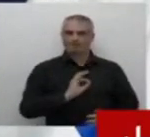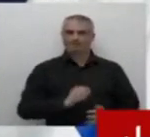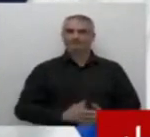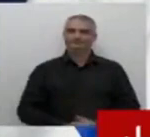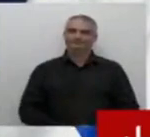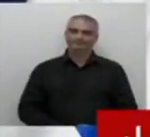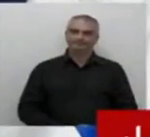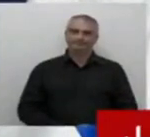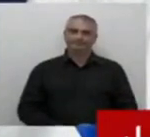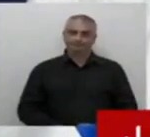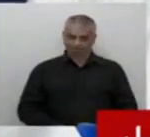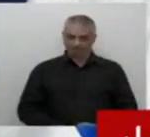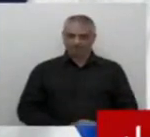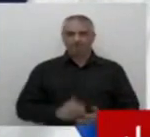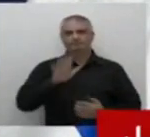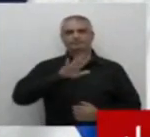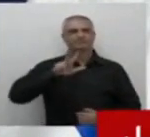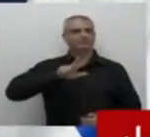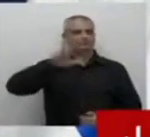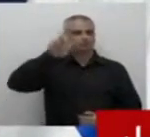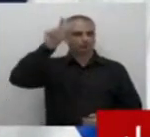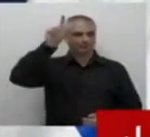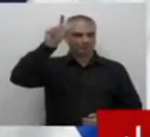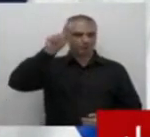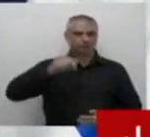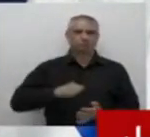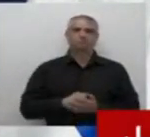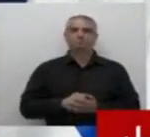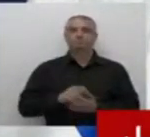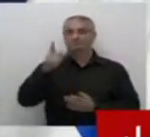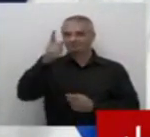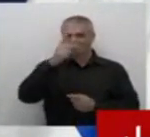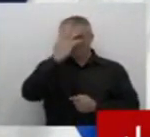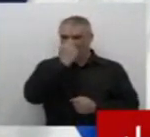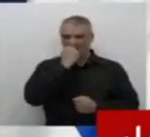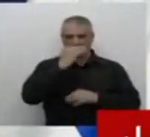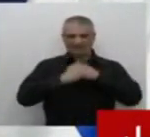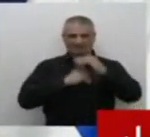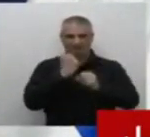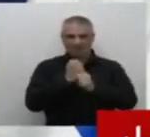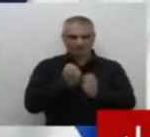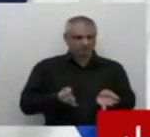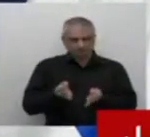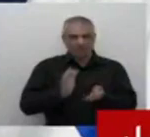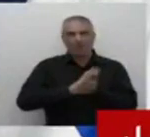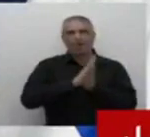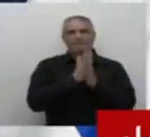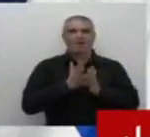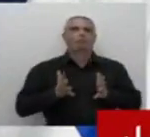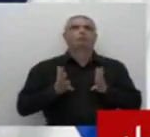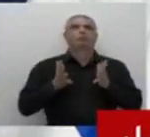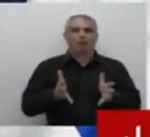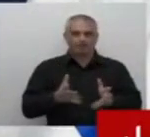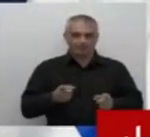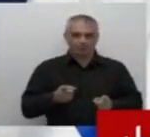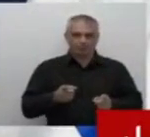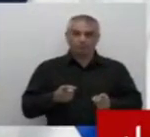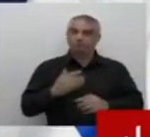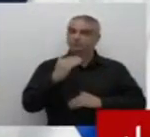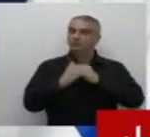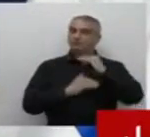الى بيوتهم في الجبهه الشماليه فال الاستفزازات تحولت الى